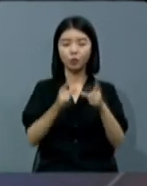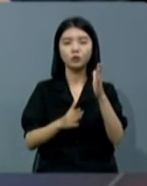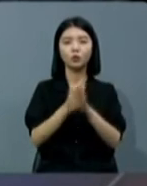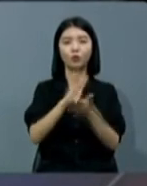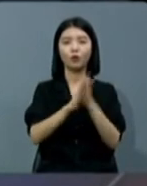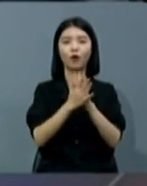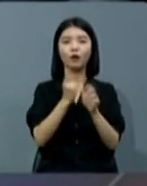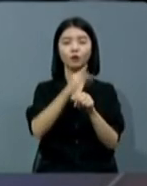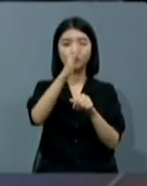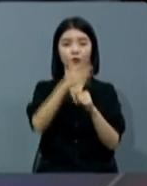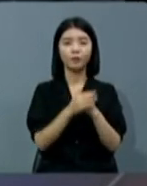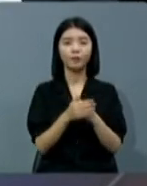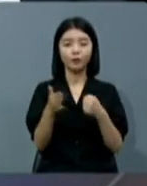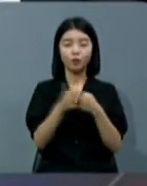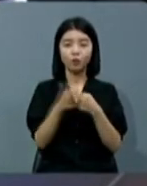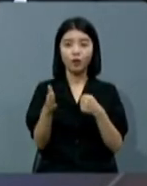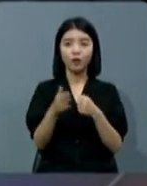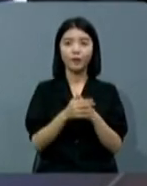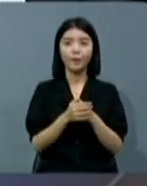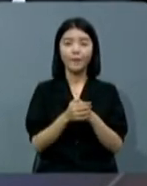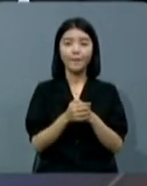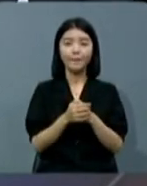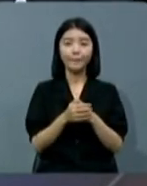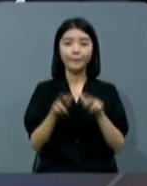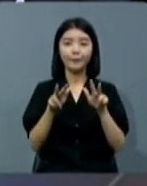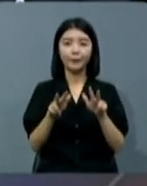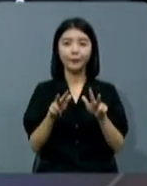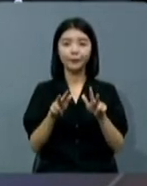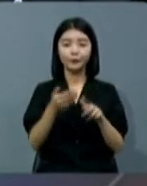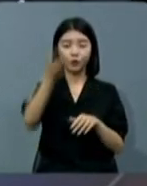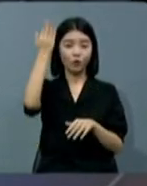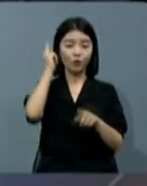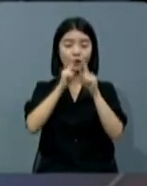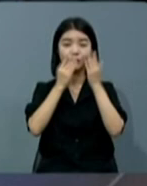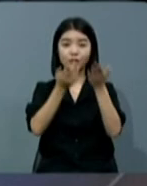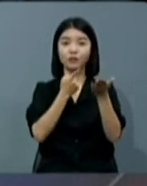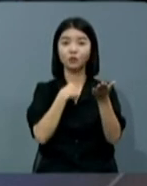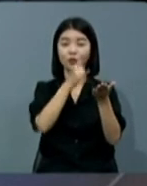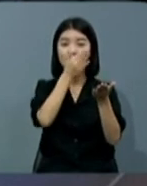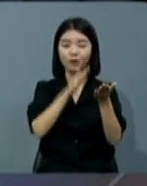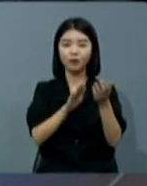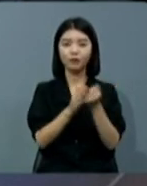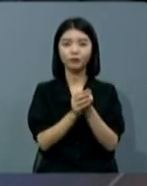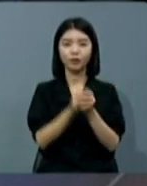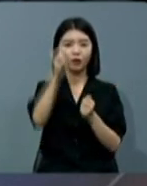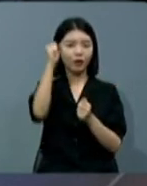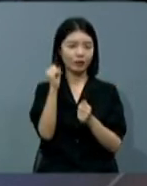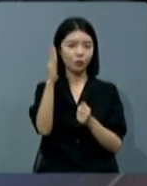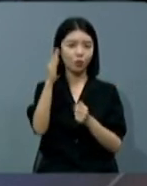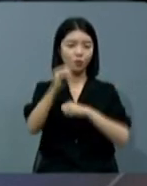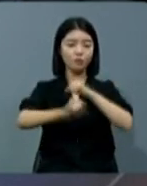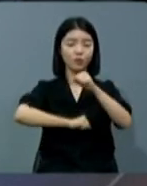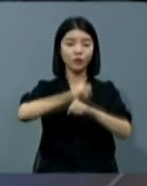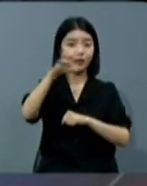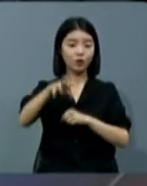했습니다. 그래서 여기에 제가 뭐 지난번에도 이야기했지만은 카지노 프리 지역을 한번 만들어 보겠다.